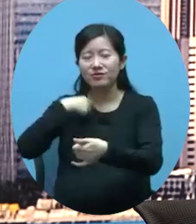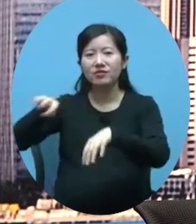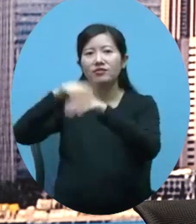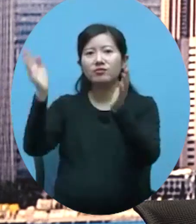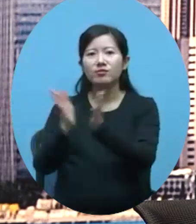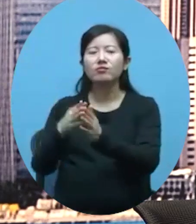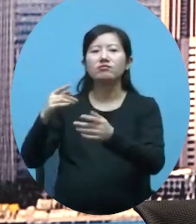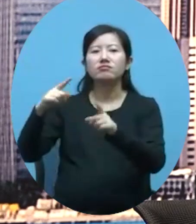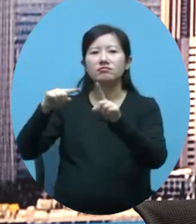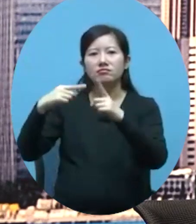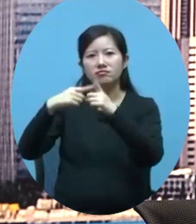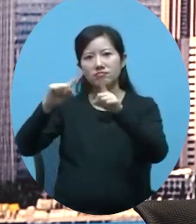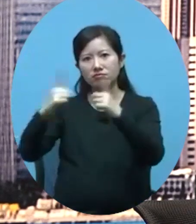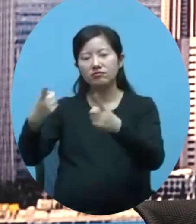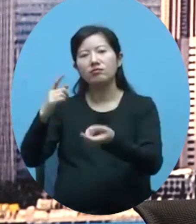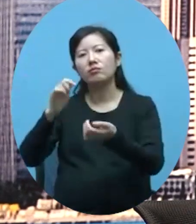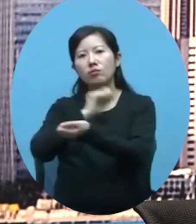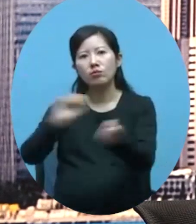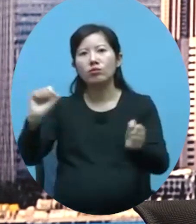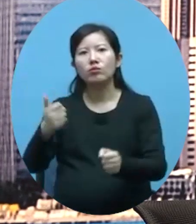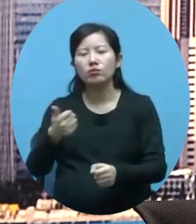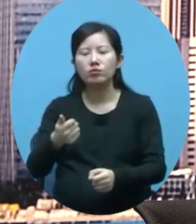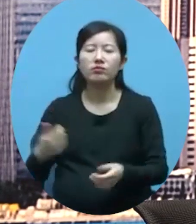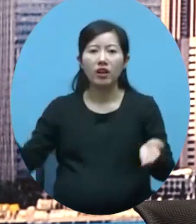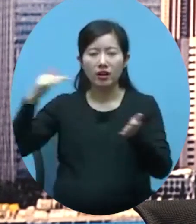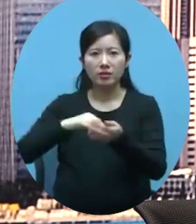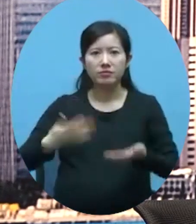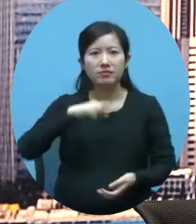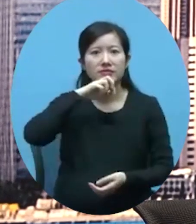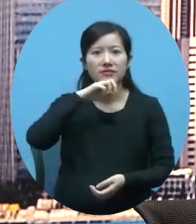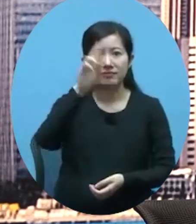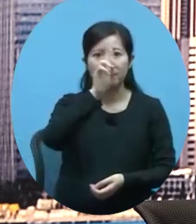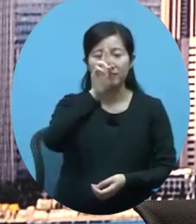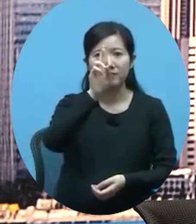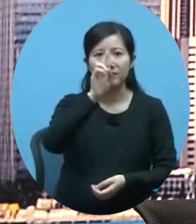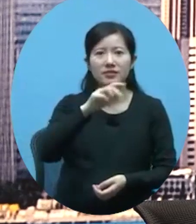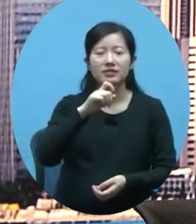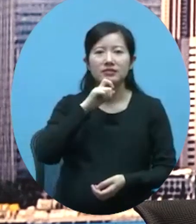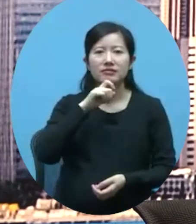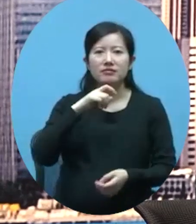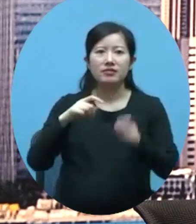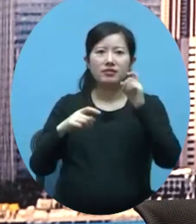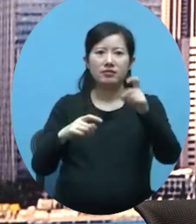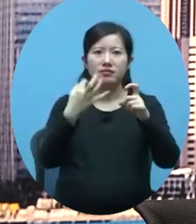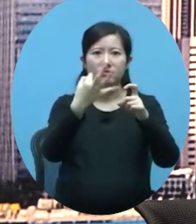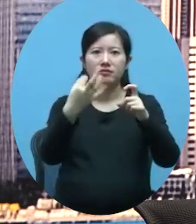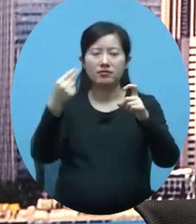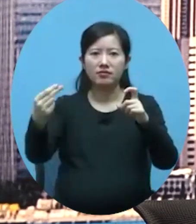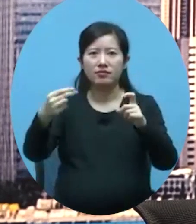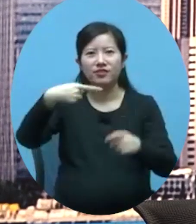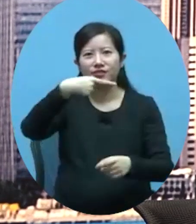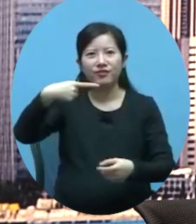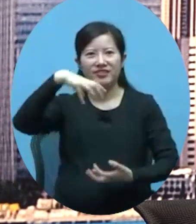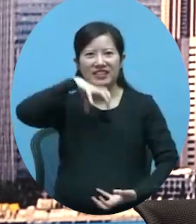来了直到今天的中午12点我们暂时开了937张的负压病床